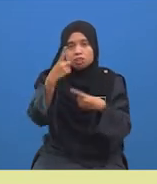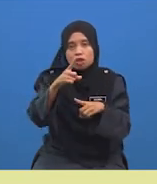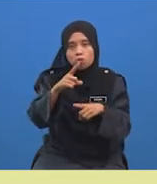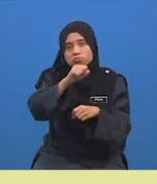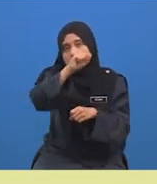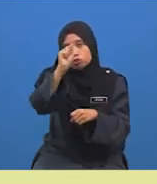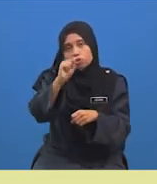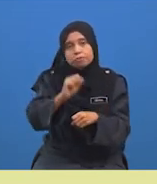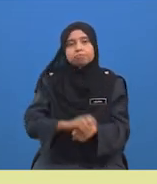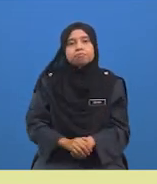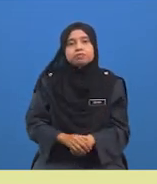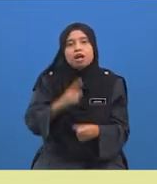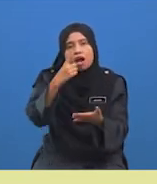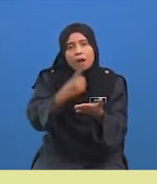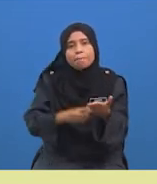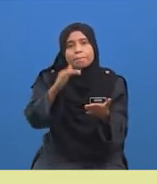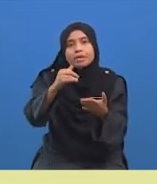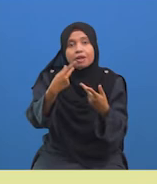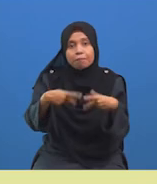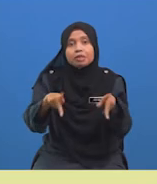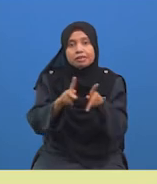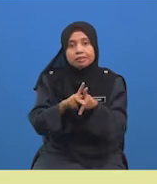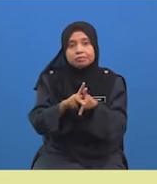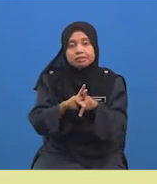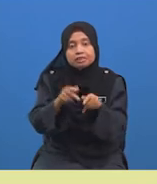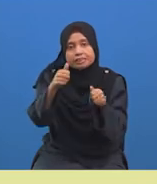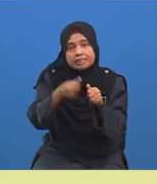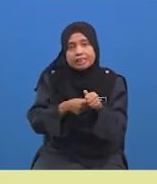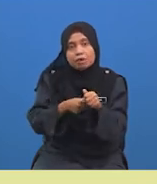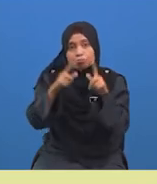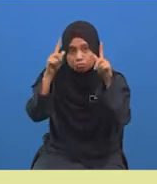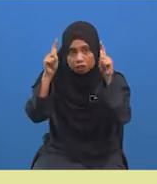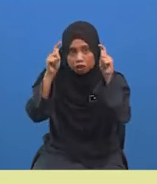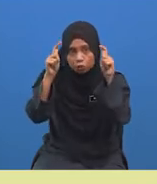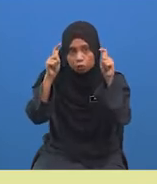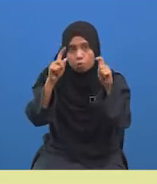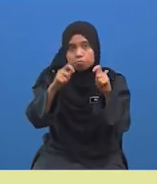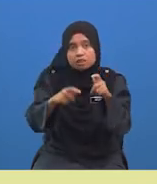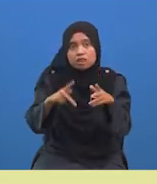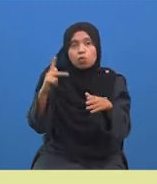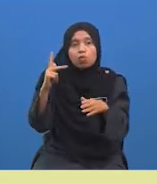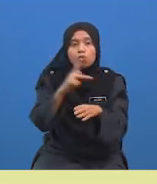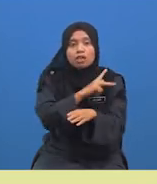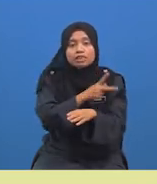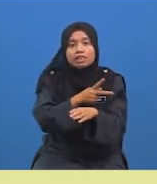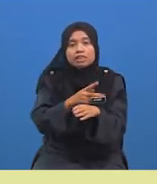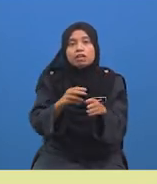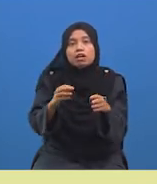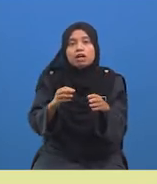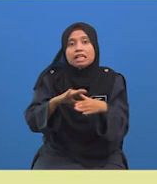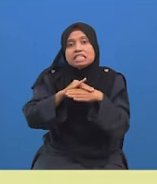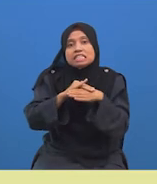soalan. Apa yang penting di sini ialah setiap topik pelajar perlu menguasai